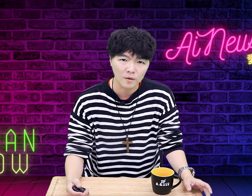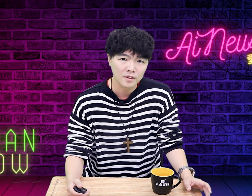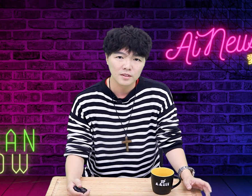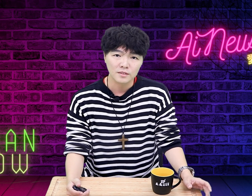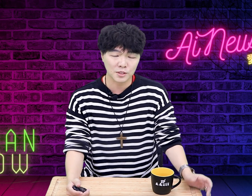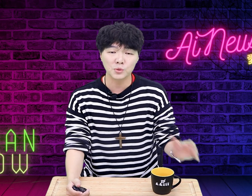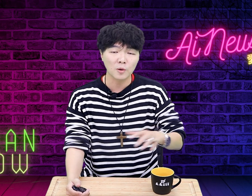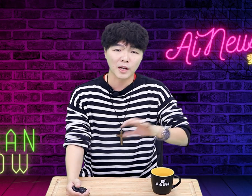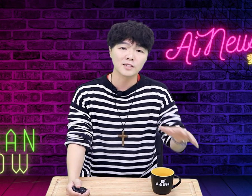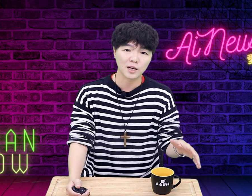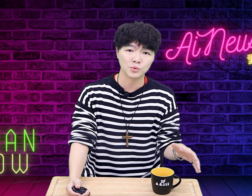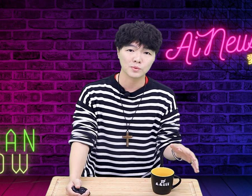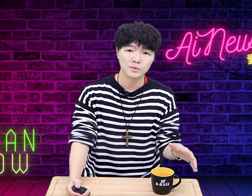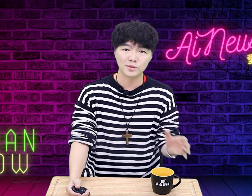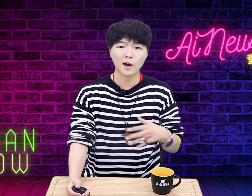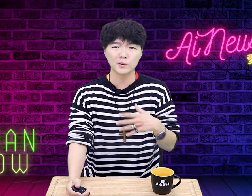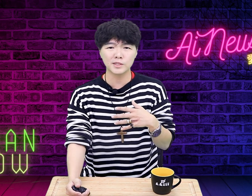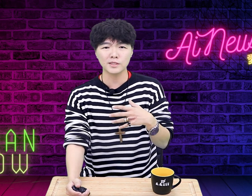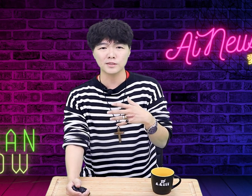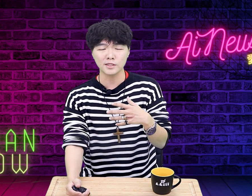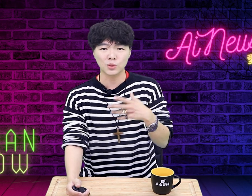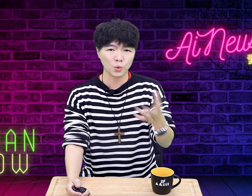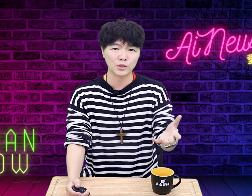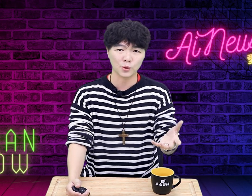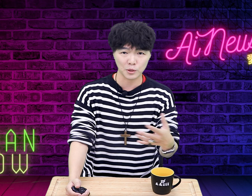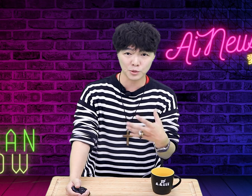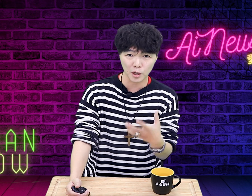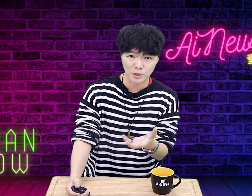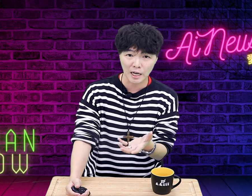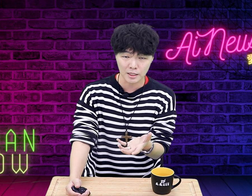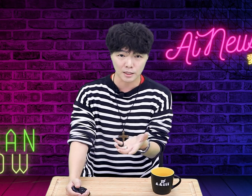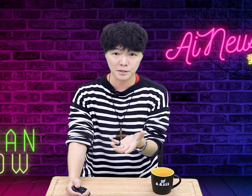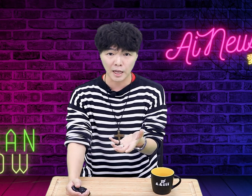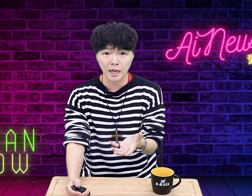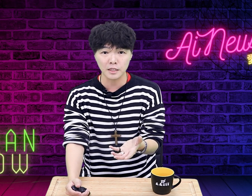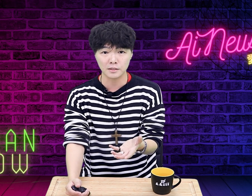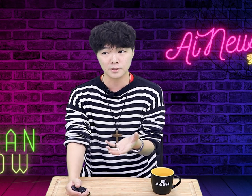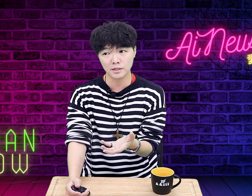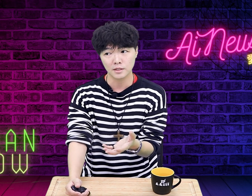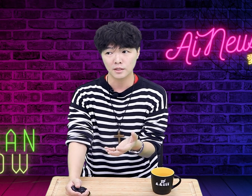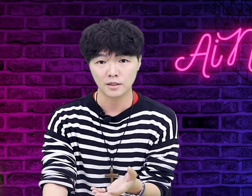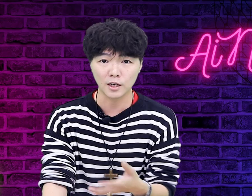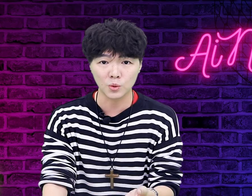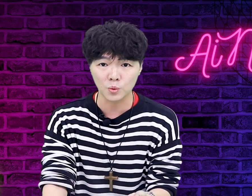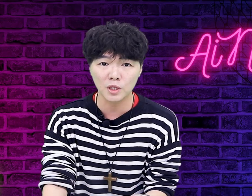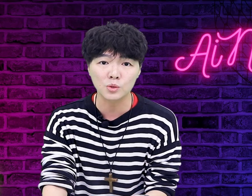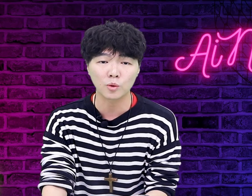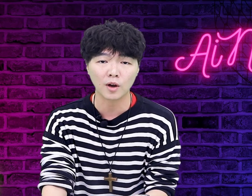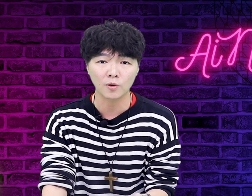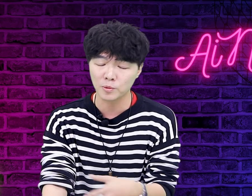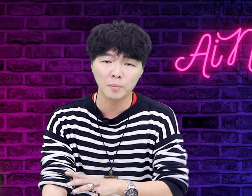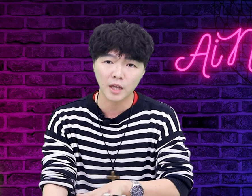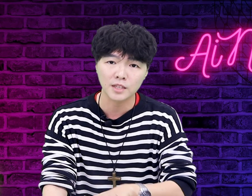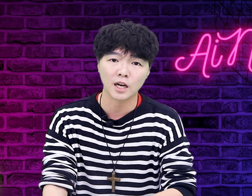No, 这个就让我们看下去。挑衅你的对手来去调查你的儿子的黑历史是个很独特的